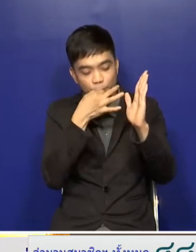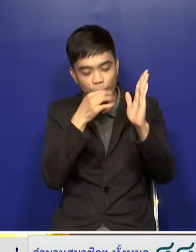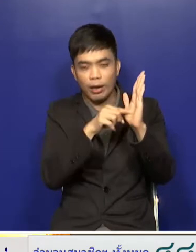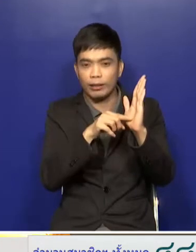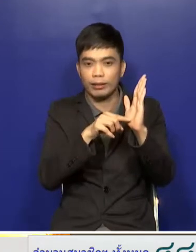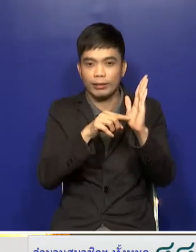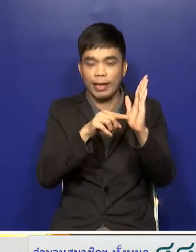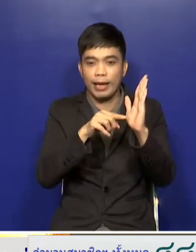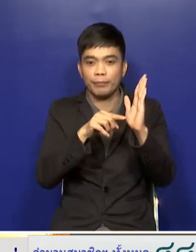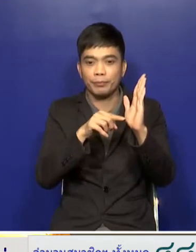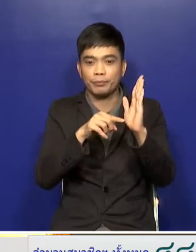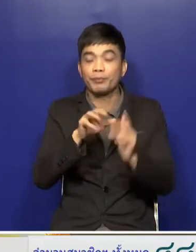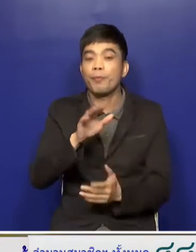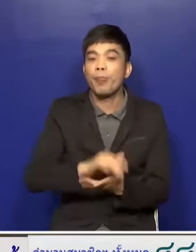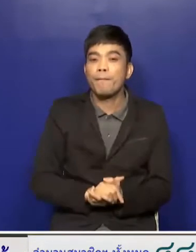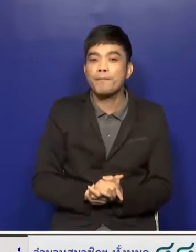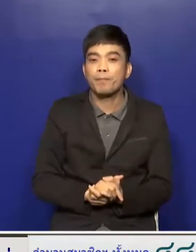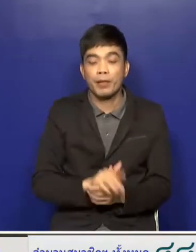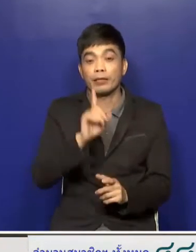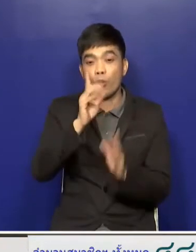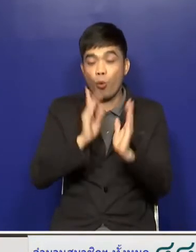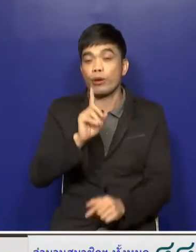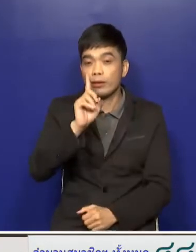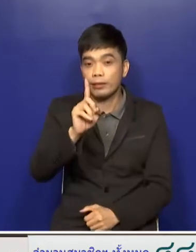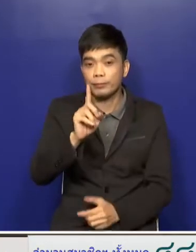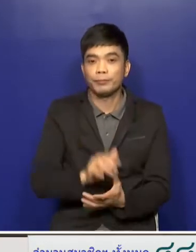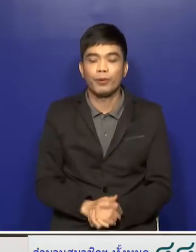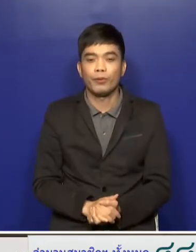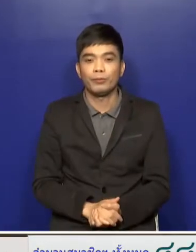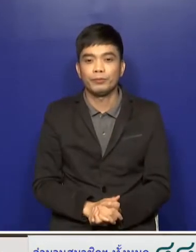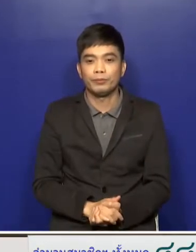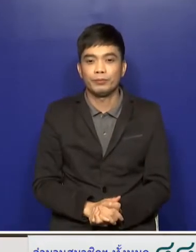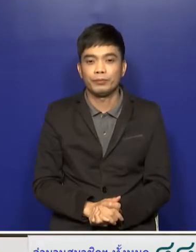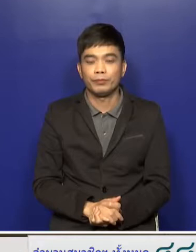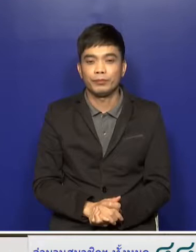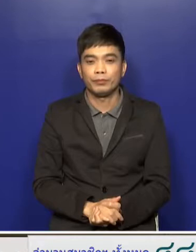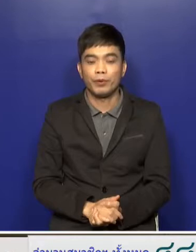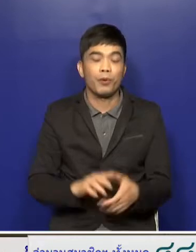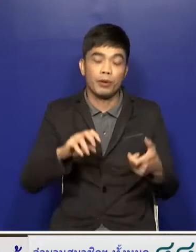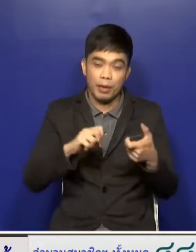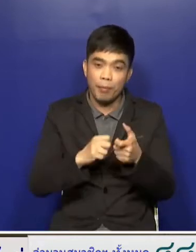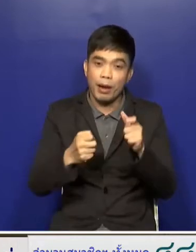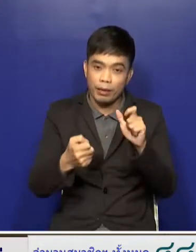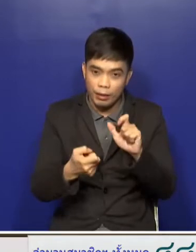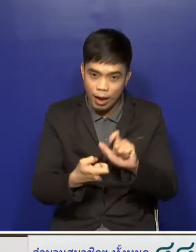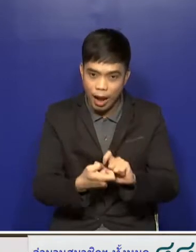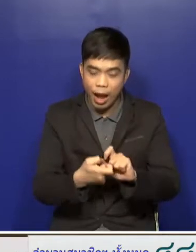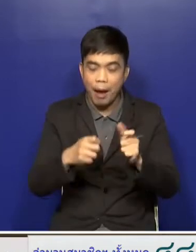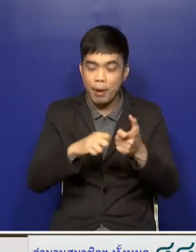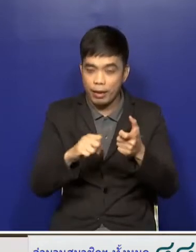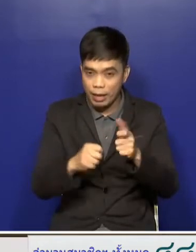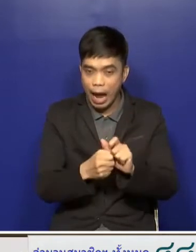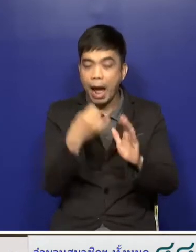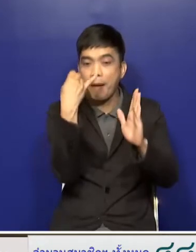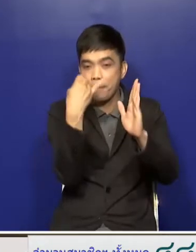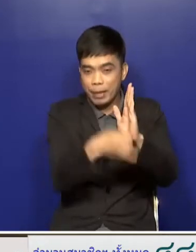ท่ปทานครังั้ประเด็นพ่งนี้แล้เปนประเดนนึที่เราบอกเหตุเป็เหตุบอกไดเลยครับว่าคดีพั unnieยง